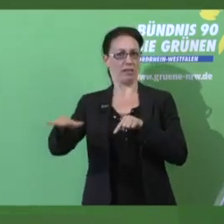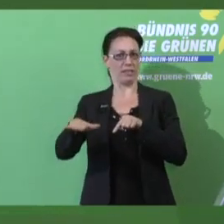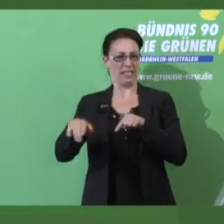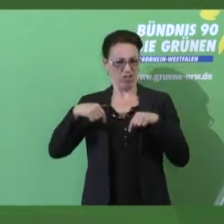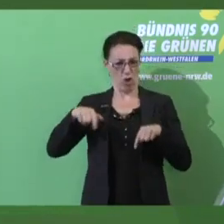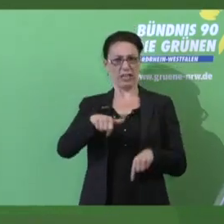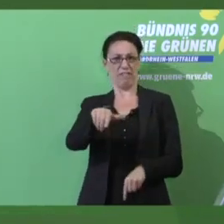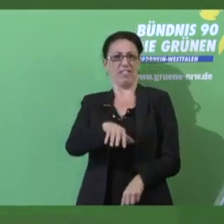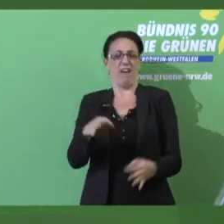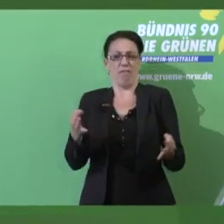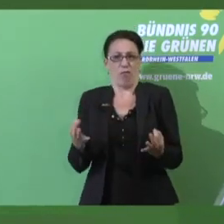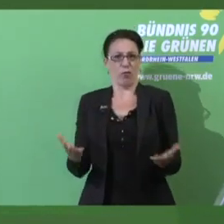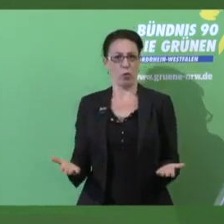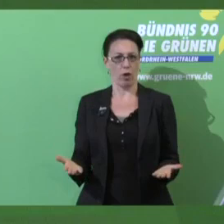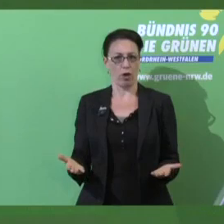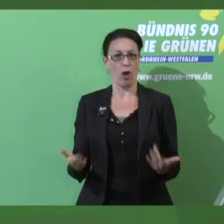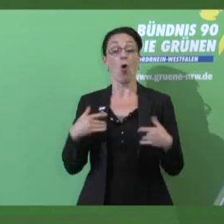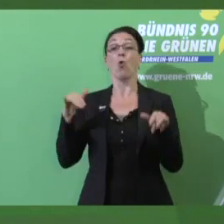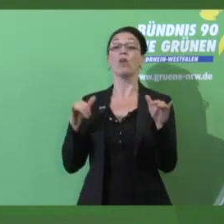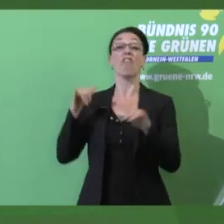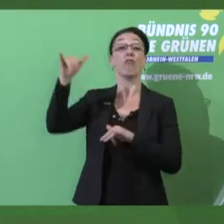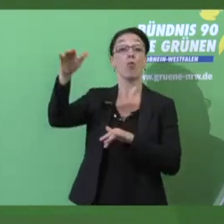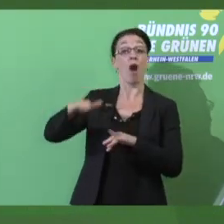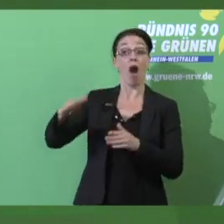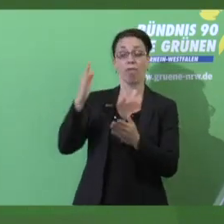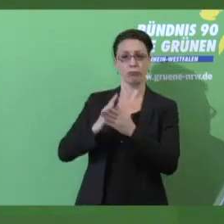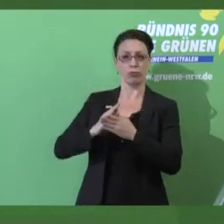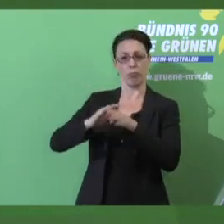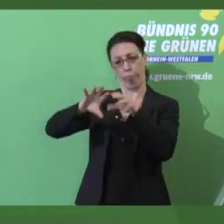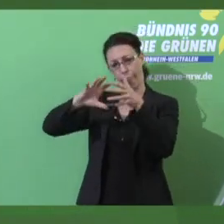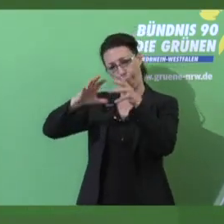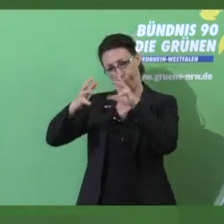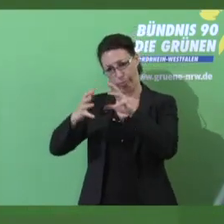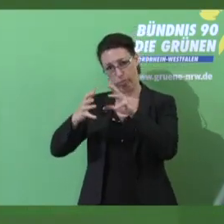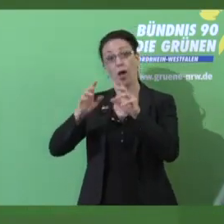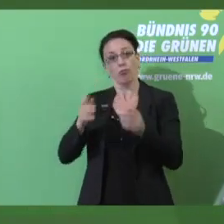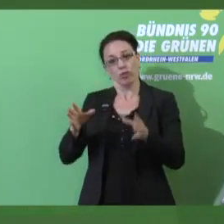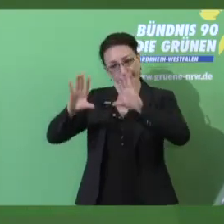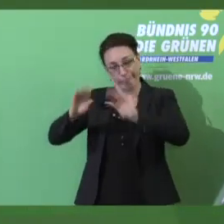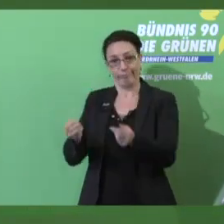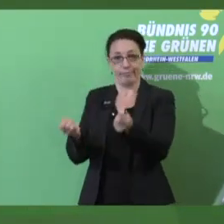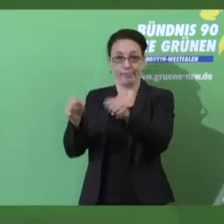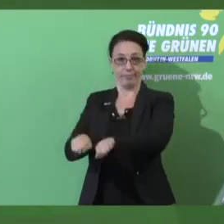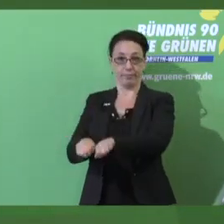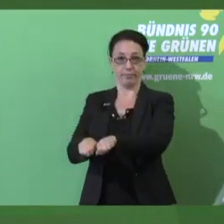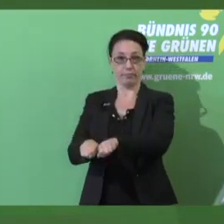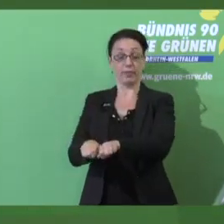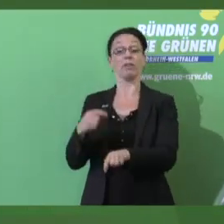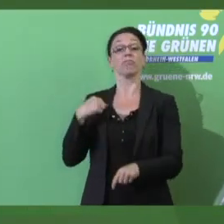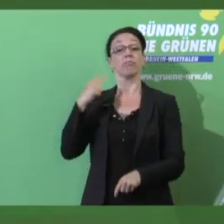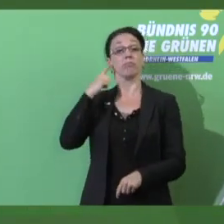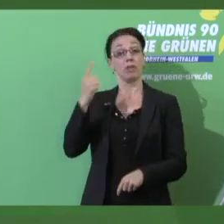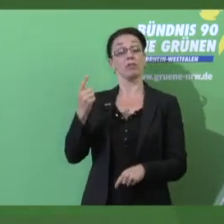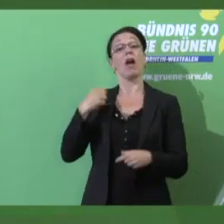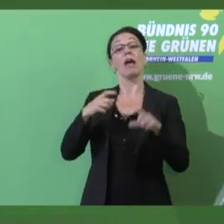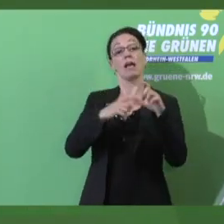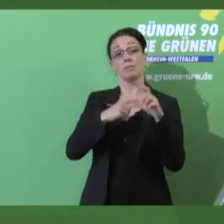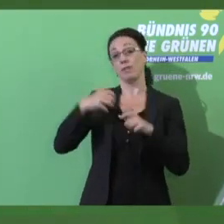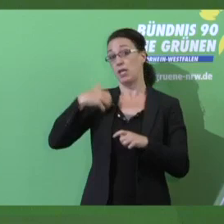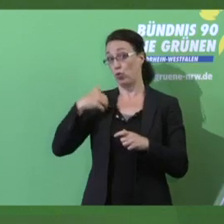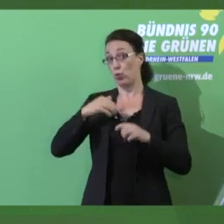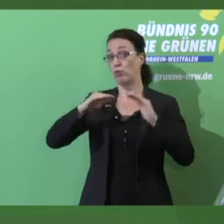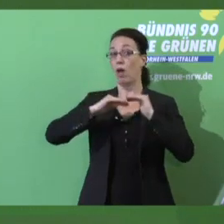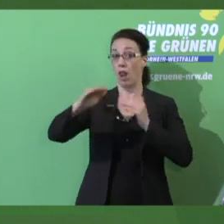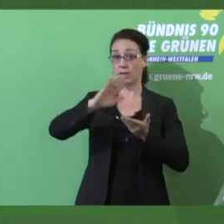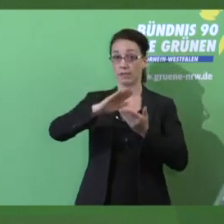mehr dazukommen oder aber Flughäfen, die marode sind, auch entsprechend nicht stillgelegt werden. Da haben wir eine klare Vereinbarung SPD und Grüne auf